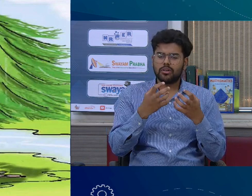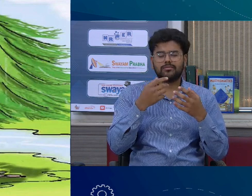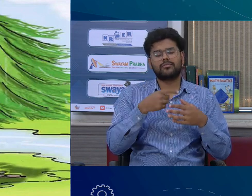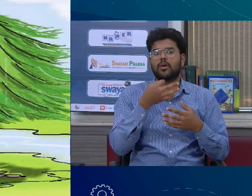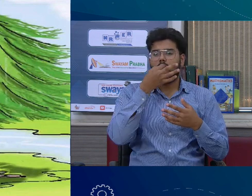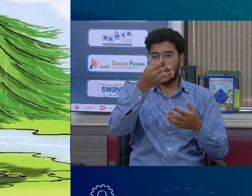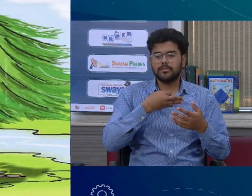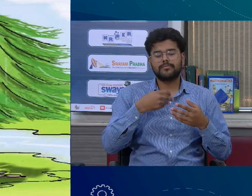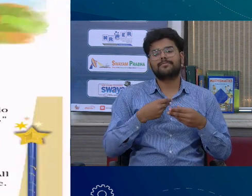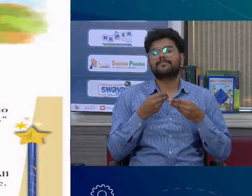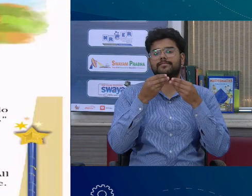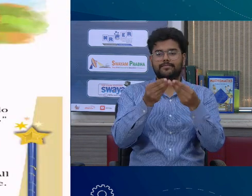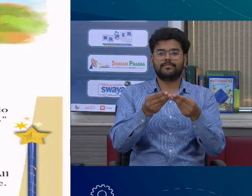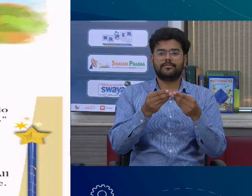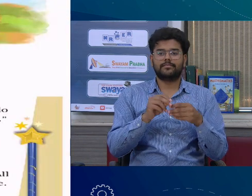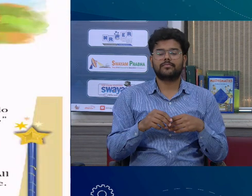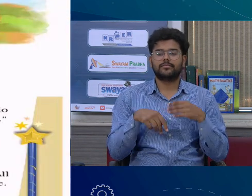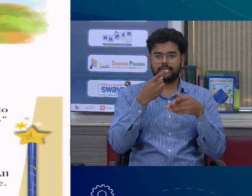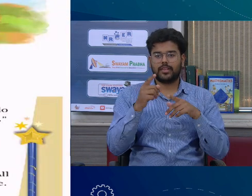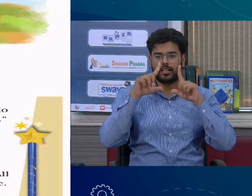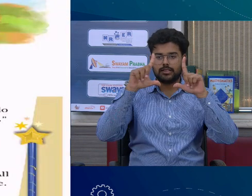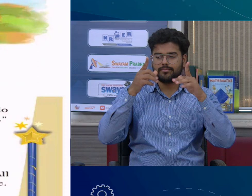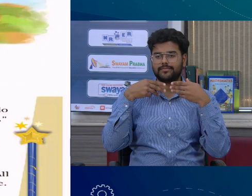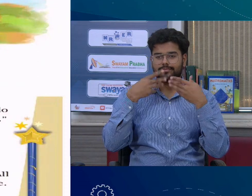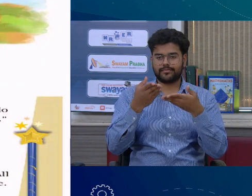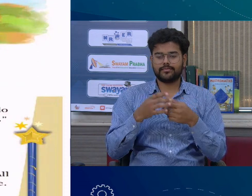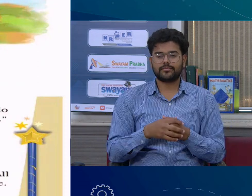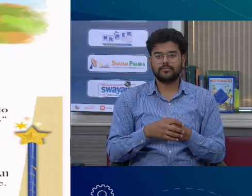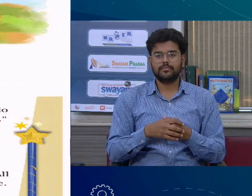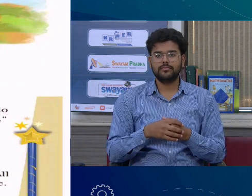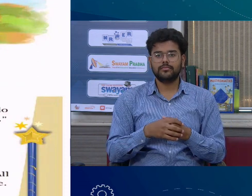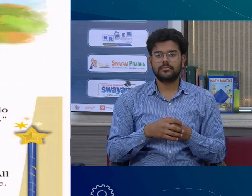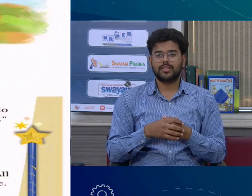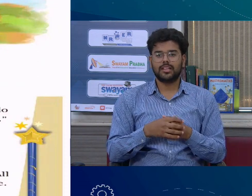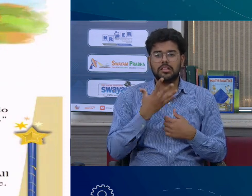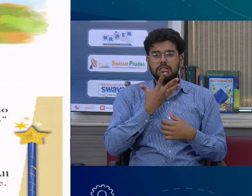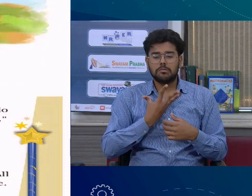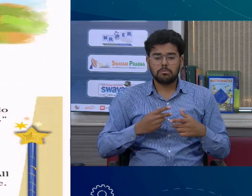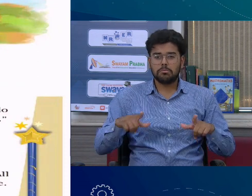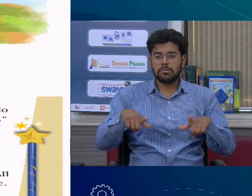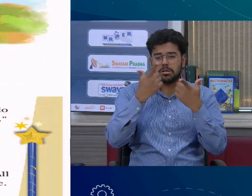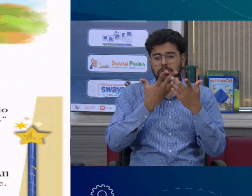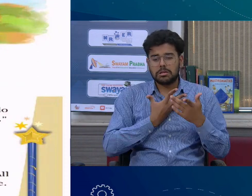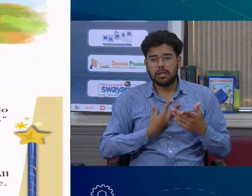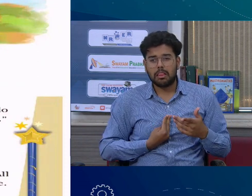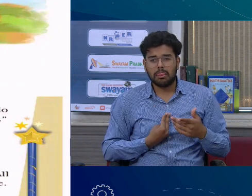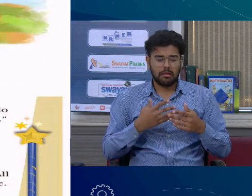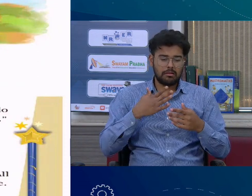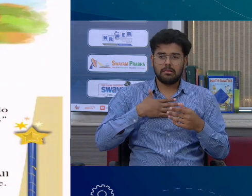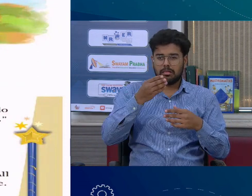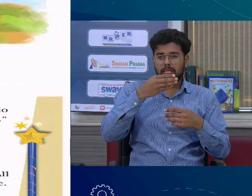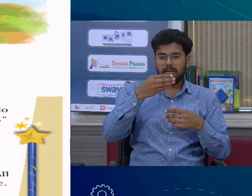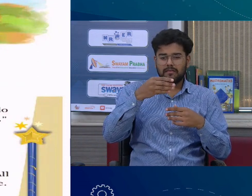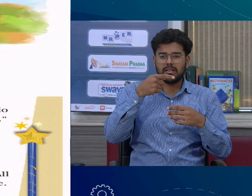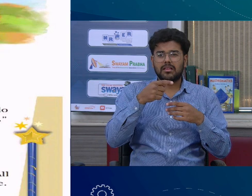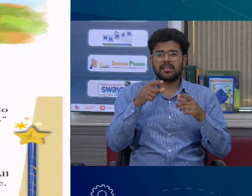So we move on to the next slide. अब the sad fir tree had leaves like needles and